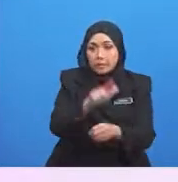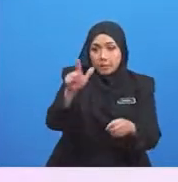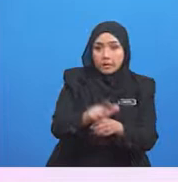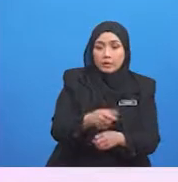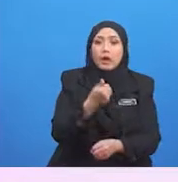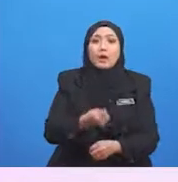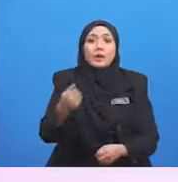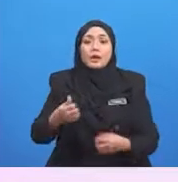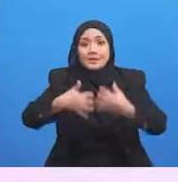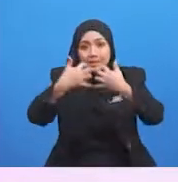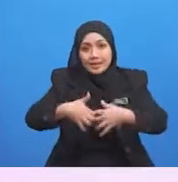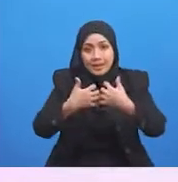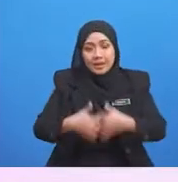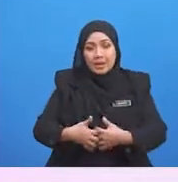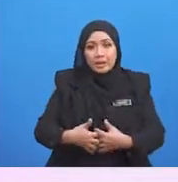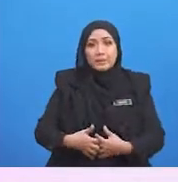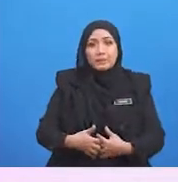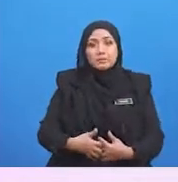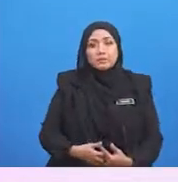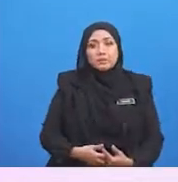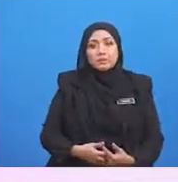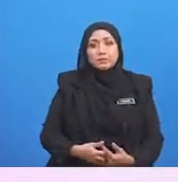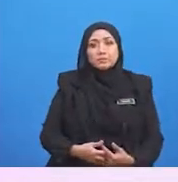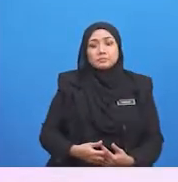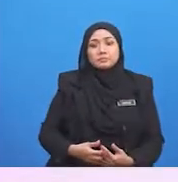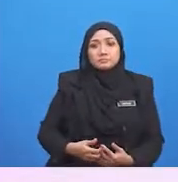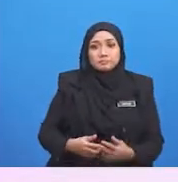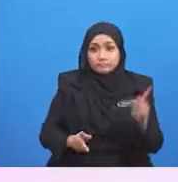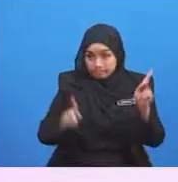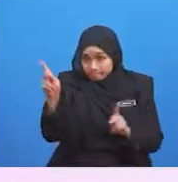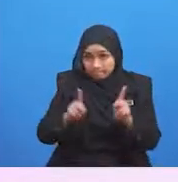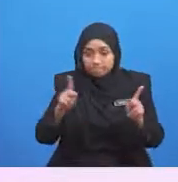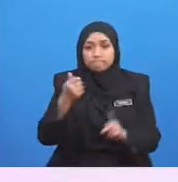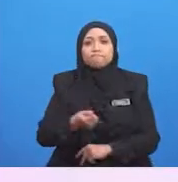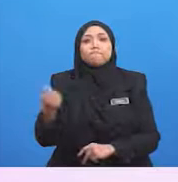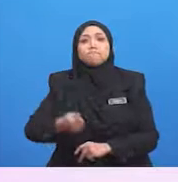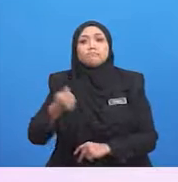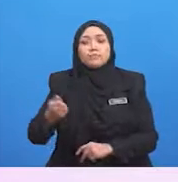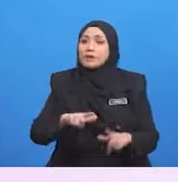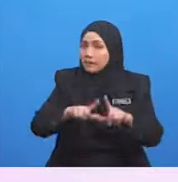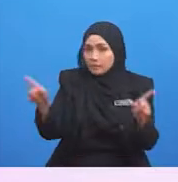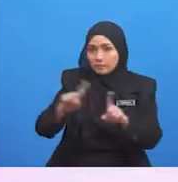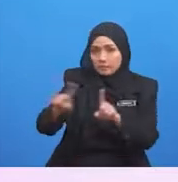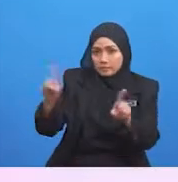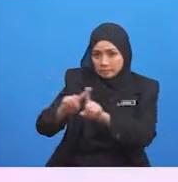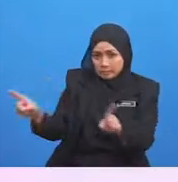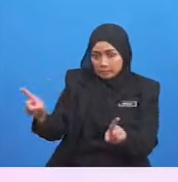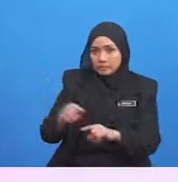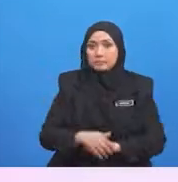kilang seperti mesin, jentera, kenderaan, peralatan dan sebagainya.